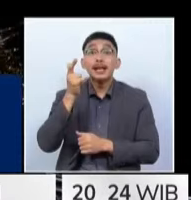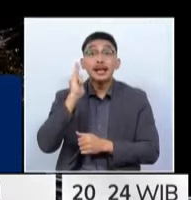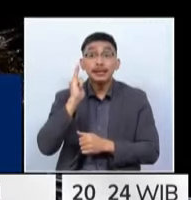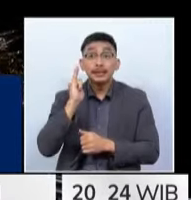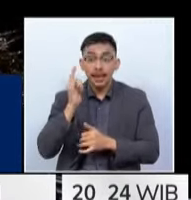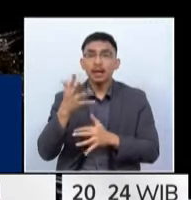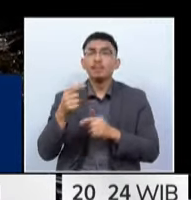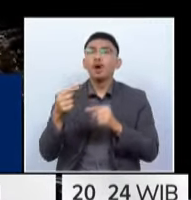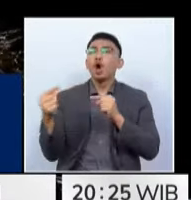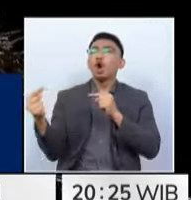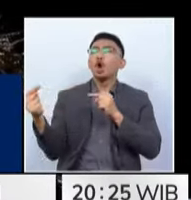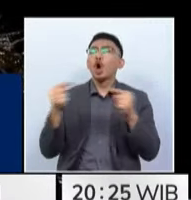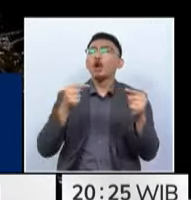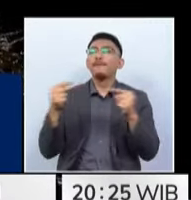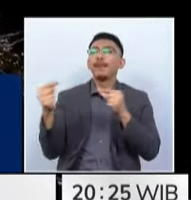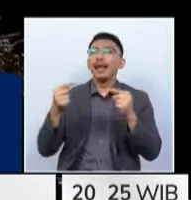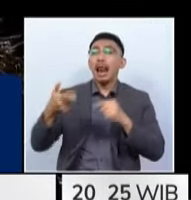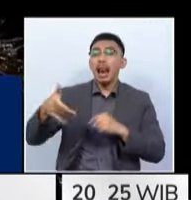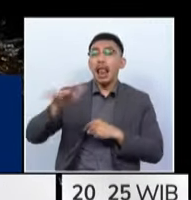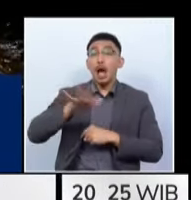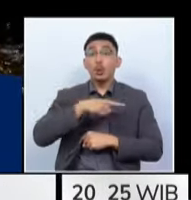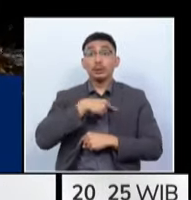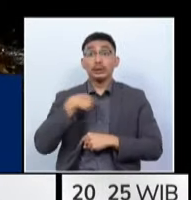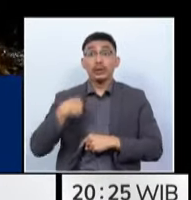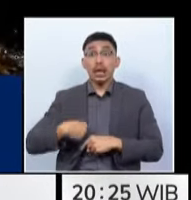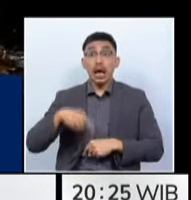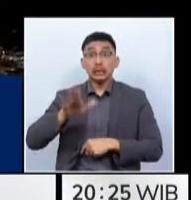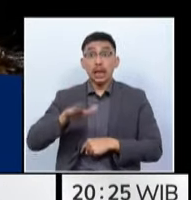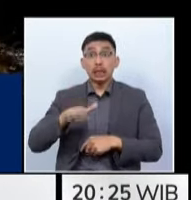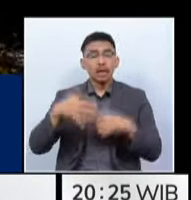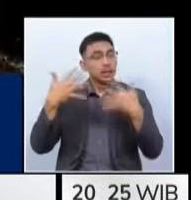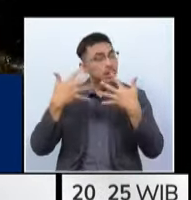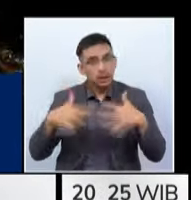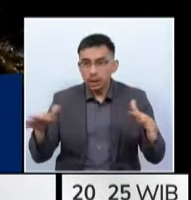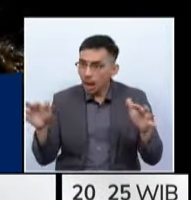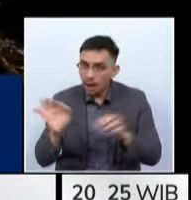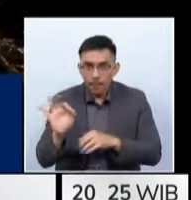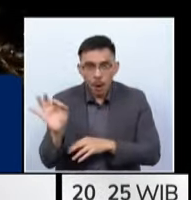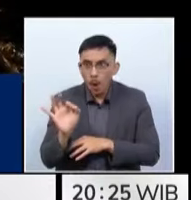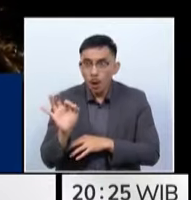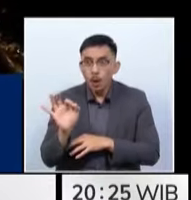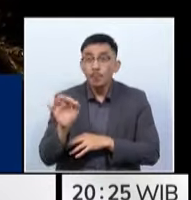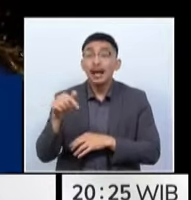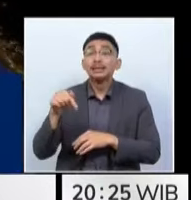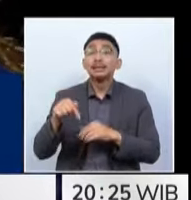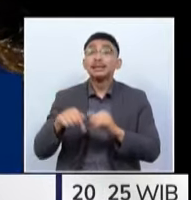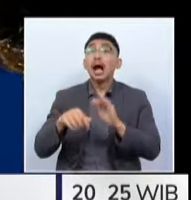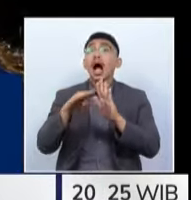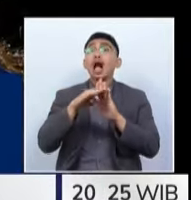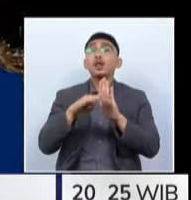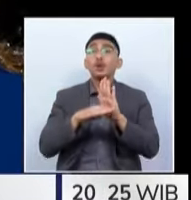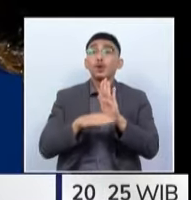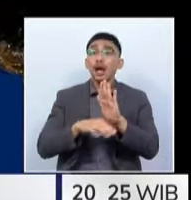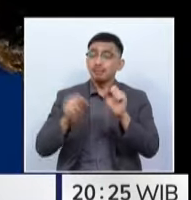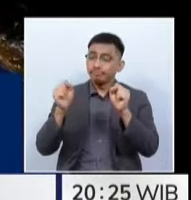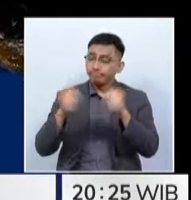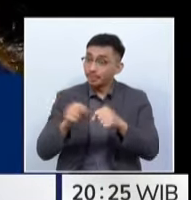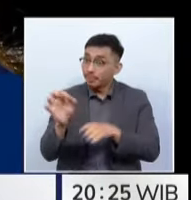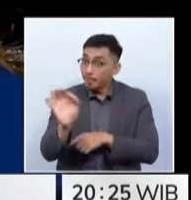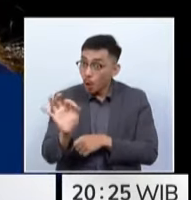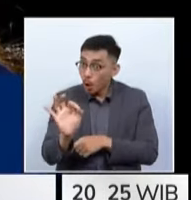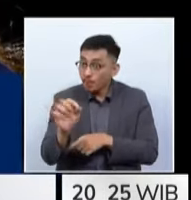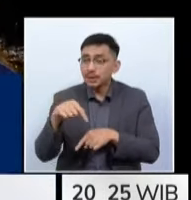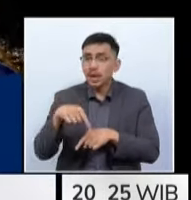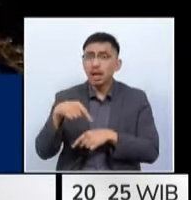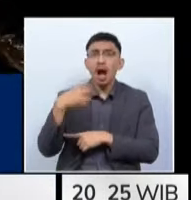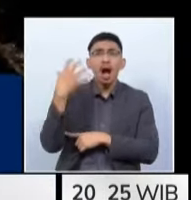Cina Selatan belum selesai dan code of Conduct belum disepakati bahkan menjadi arena persaingan hegemoni Amerika